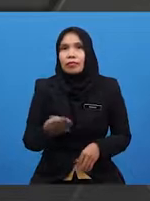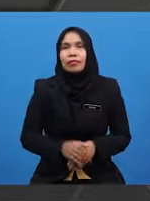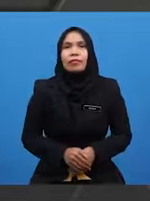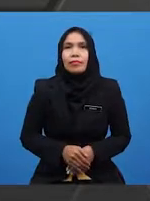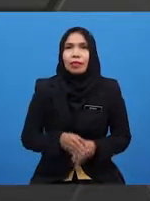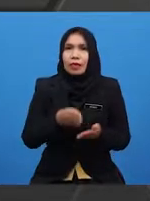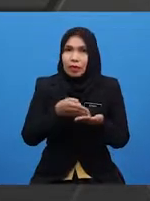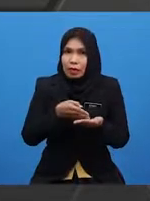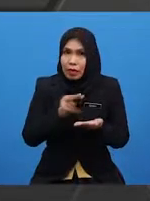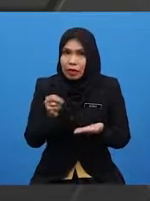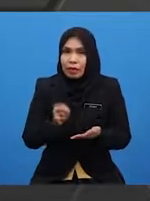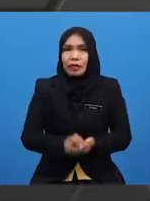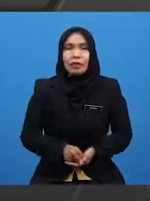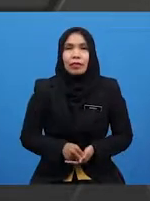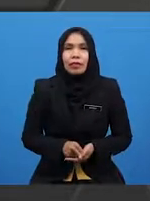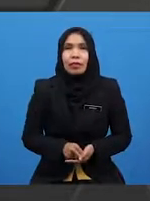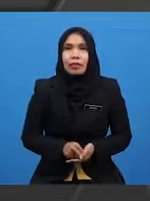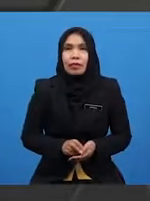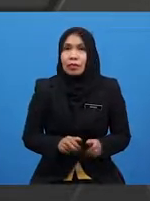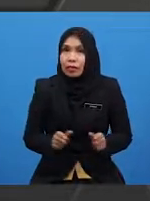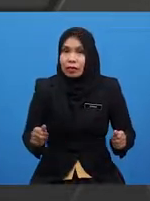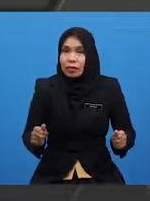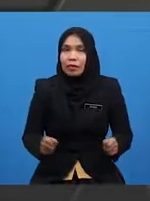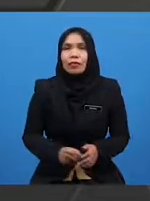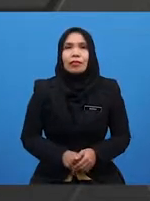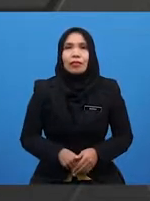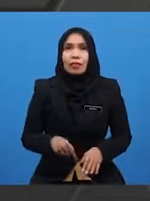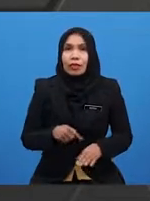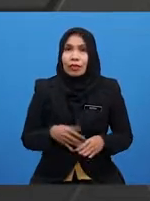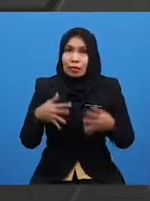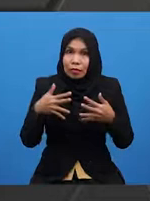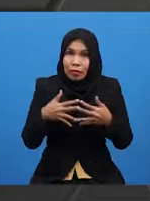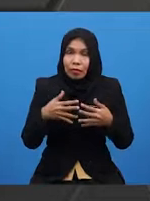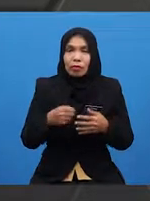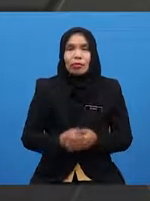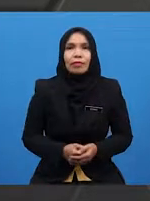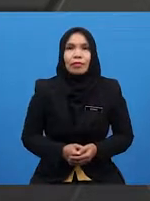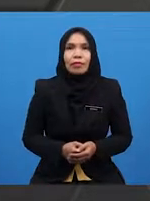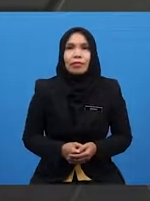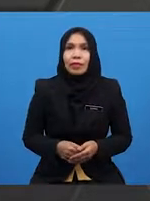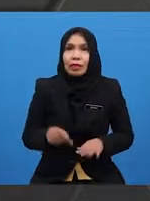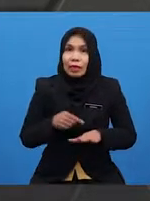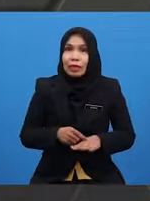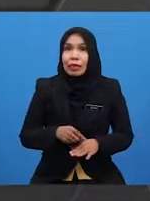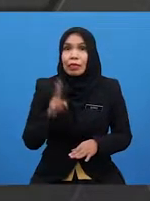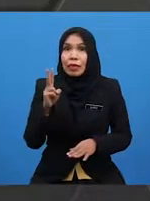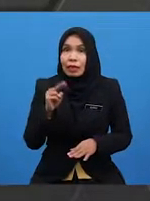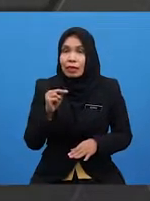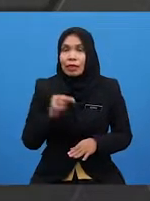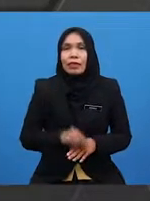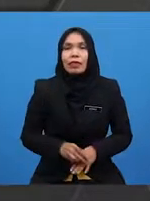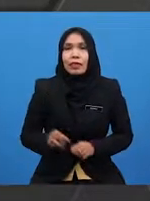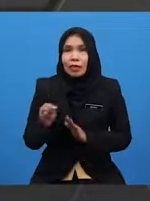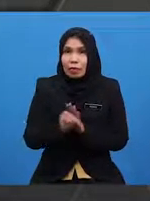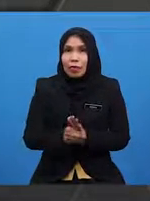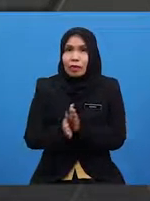bahagian-bahagian berasingan dicantum, dipasang atau disusun menjadi satu.